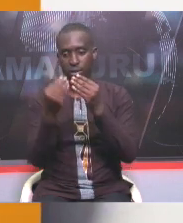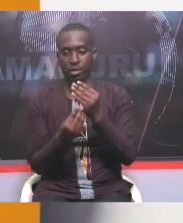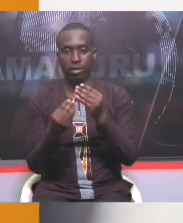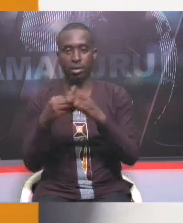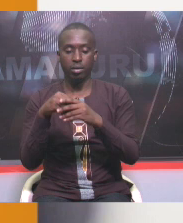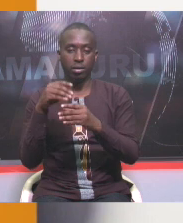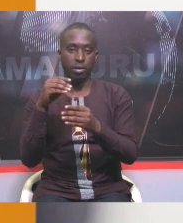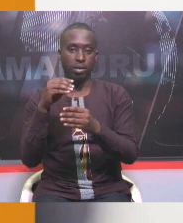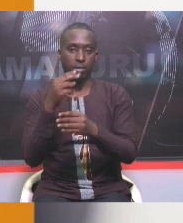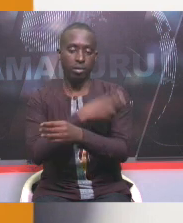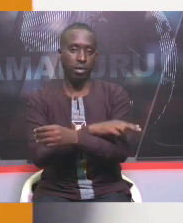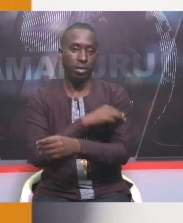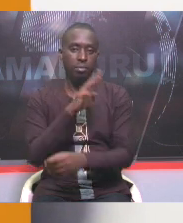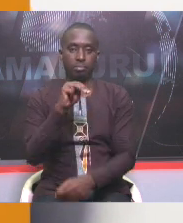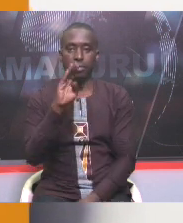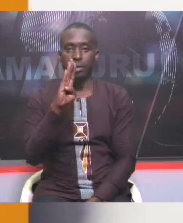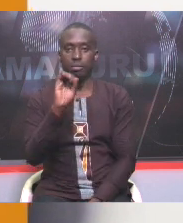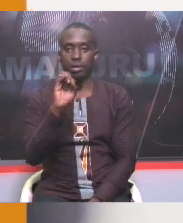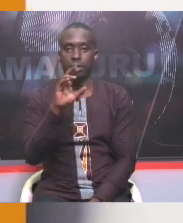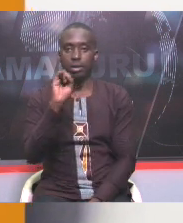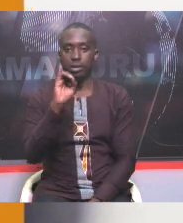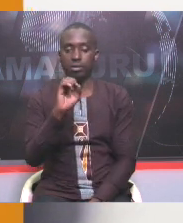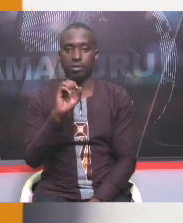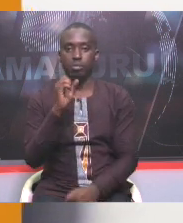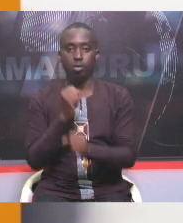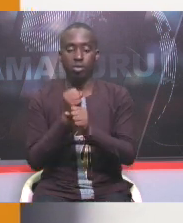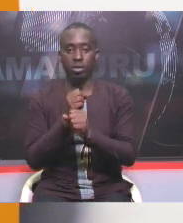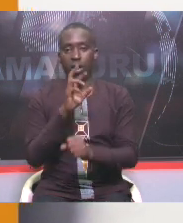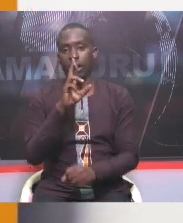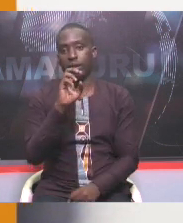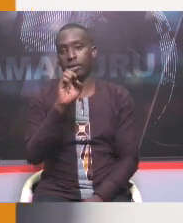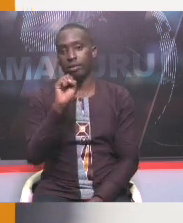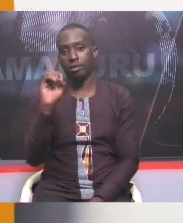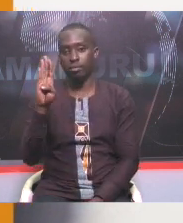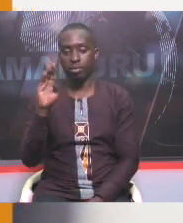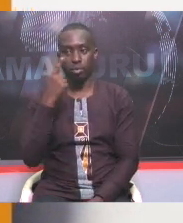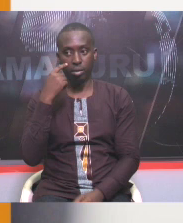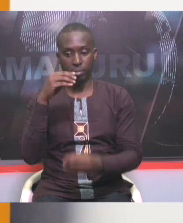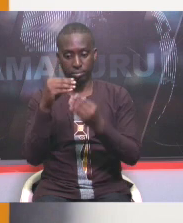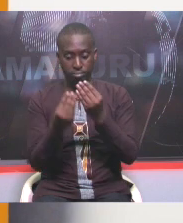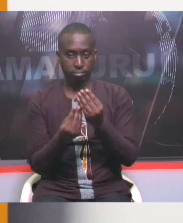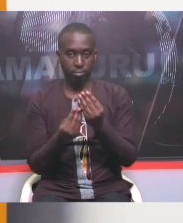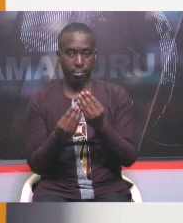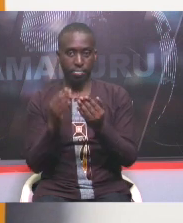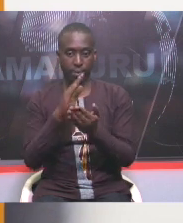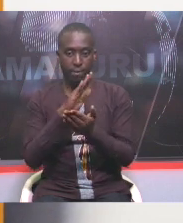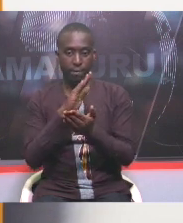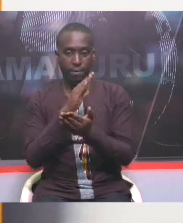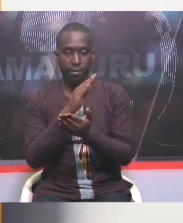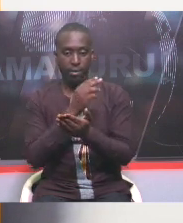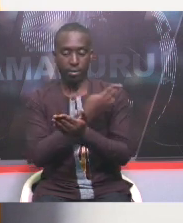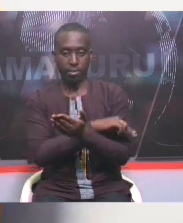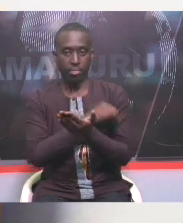bya Mibirizi, Bigirimana Placide, umukozi wa RSSB ushinzwe kugenzura inyemezabwishyu mu kigo nderabuzima cya